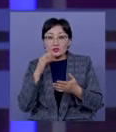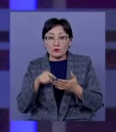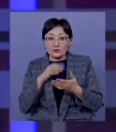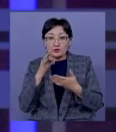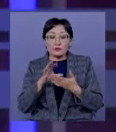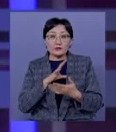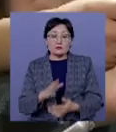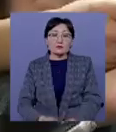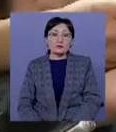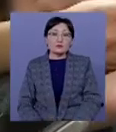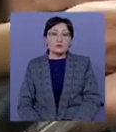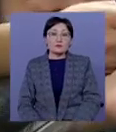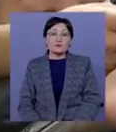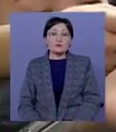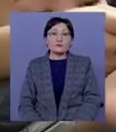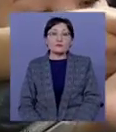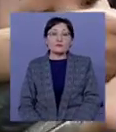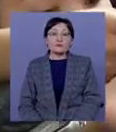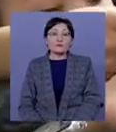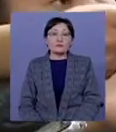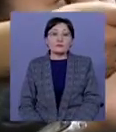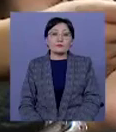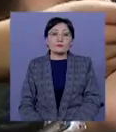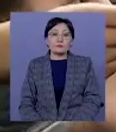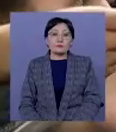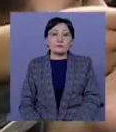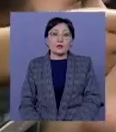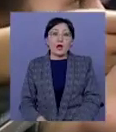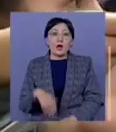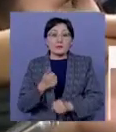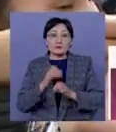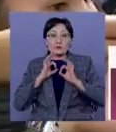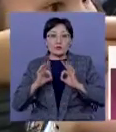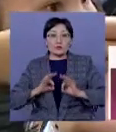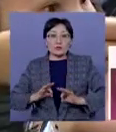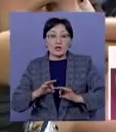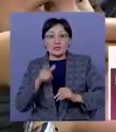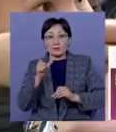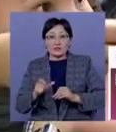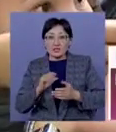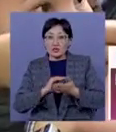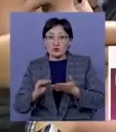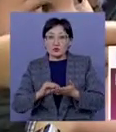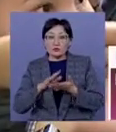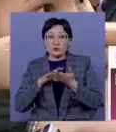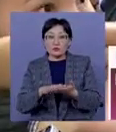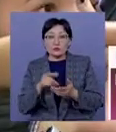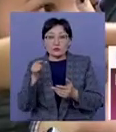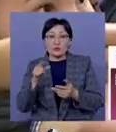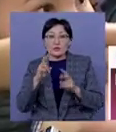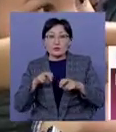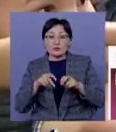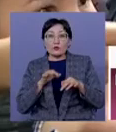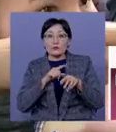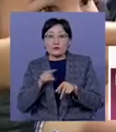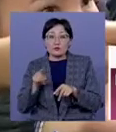берді. Генеральная прокуратура поступила заявление. Бас прокуратураға азаматтан арыз келіп түсті. Онда ол тергеу